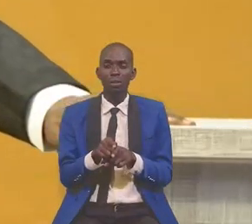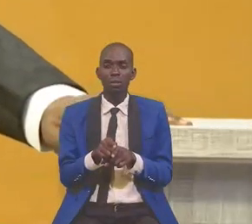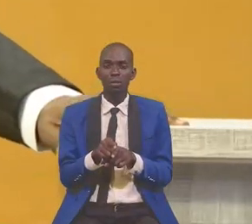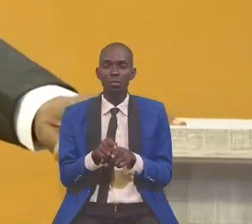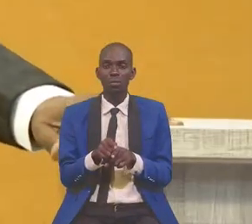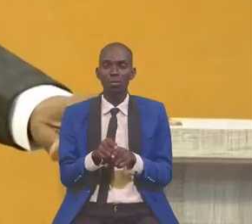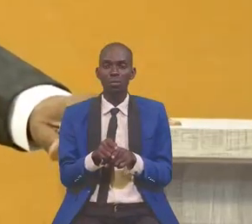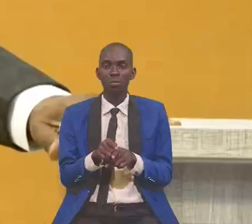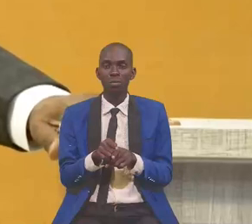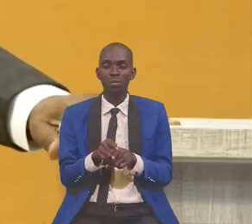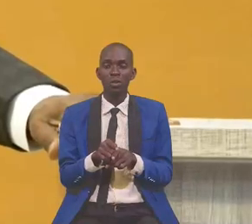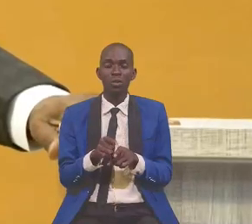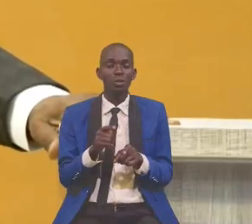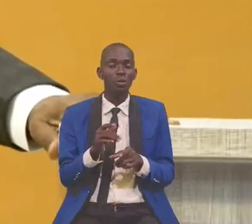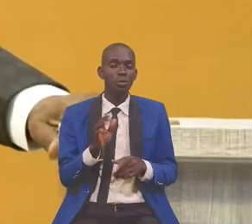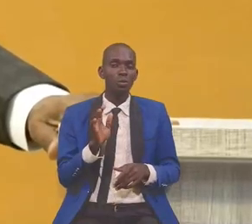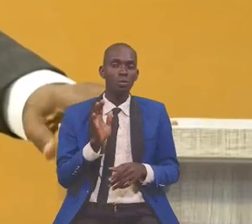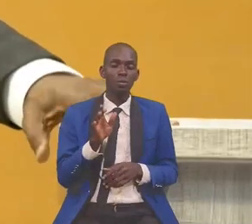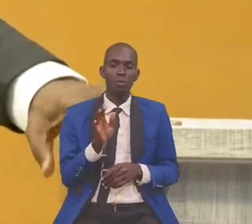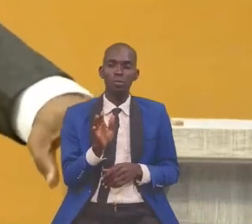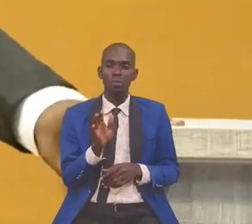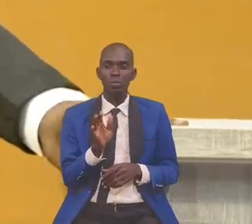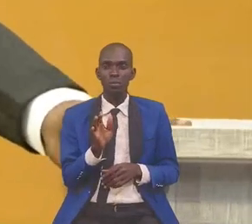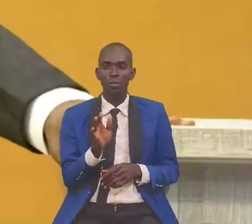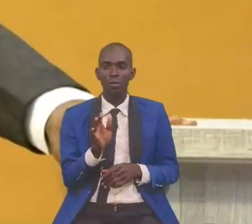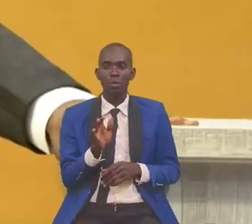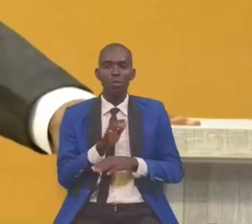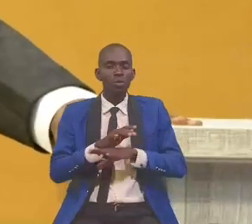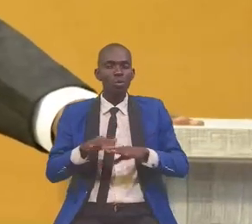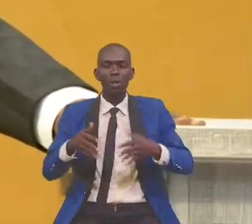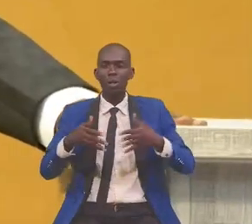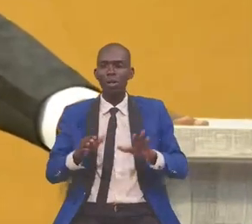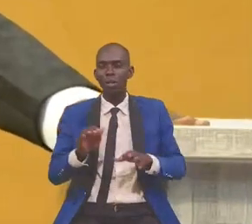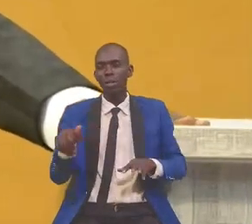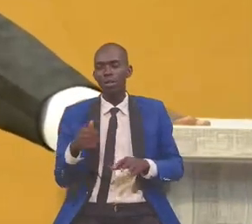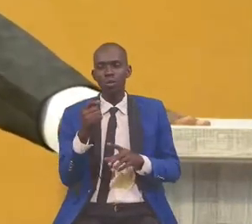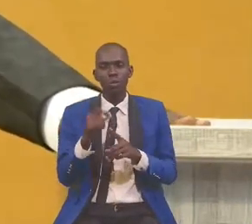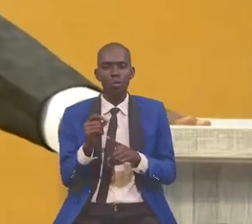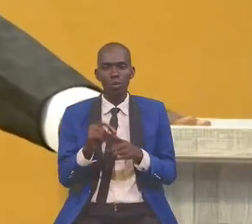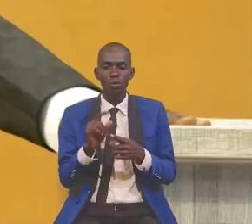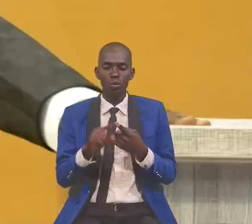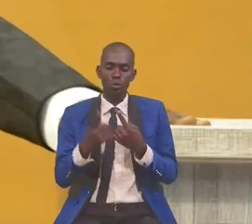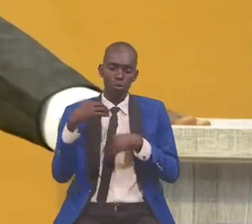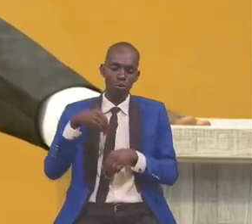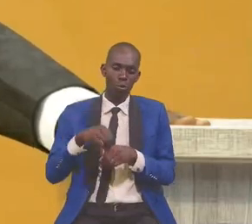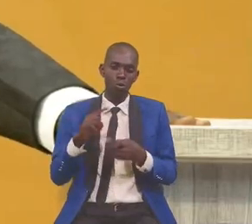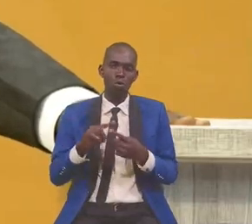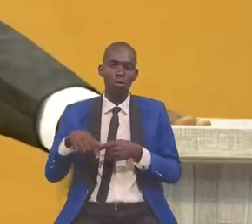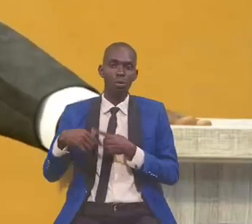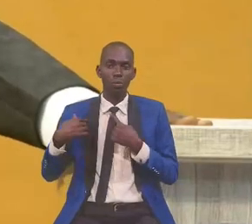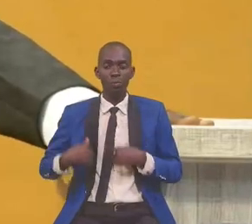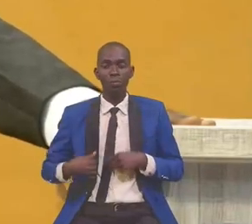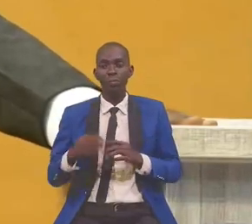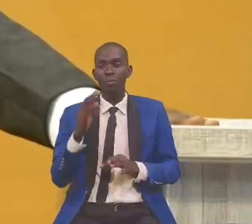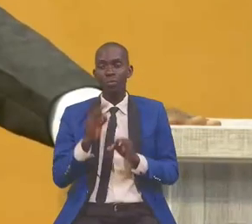fils de destinée, fille de destinée, ne permets aucune autre parole de venir dans ton cœur. Si